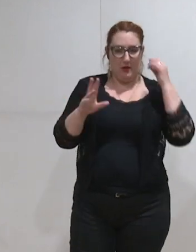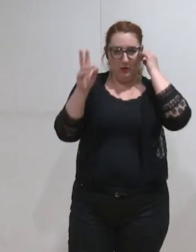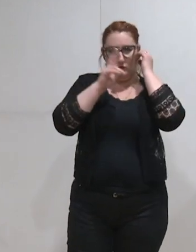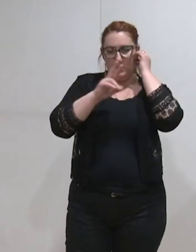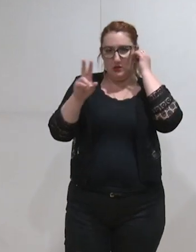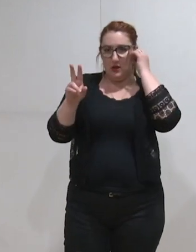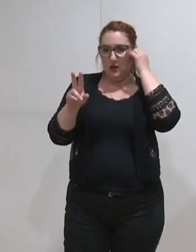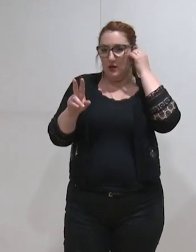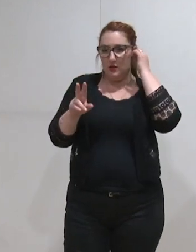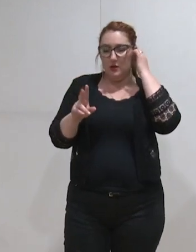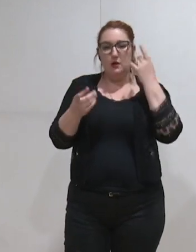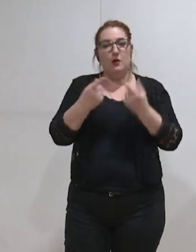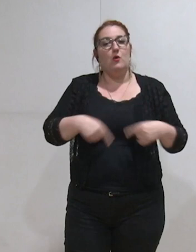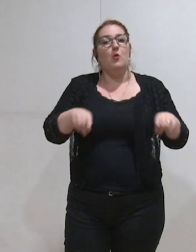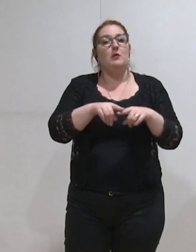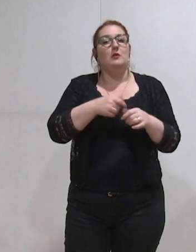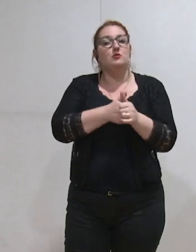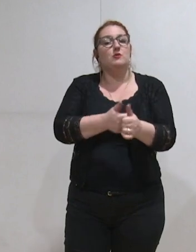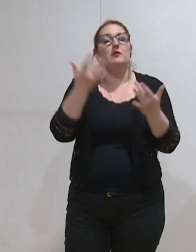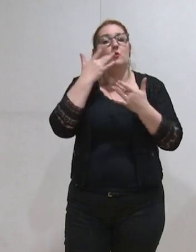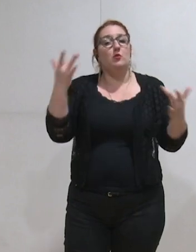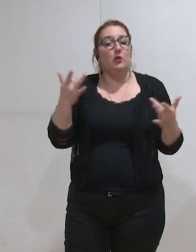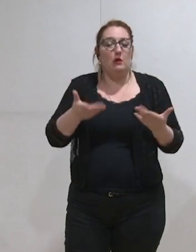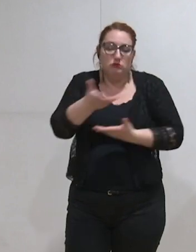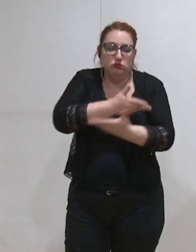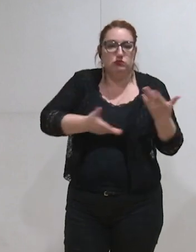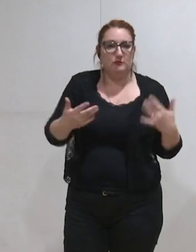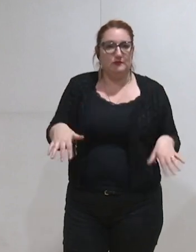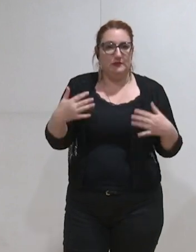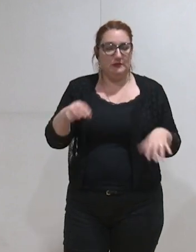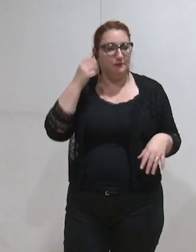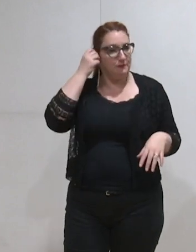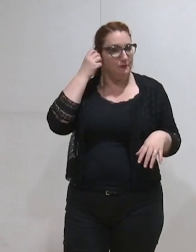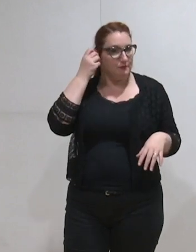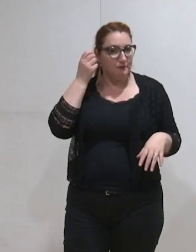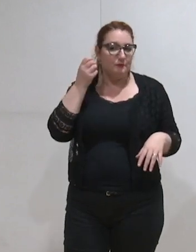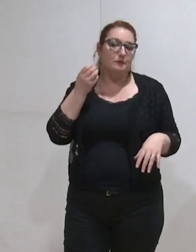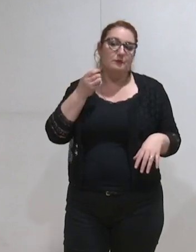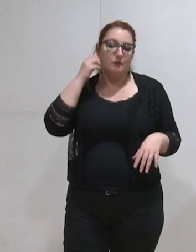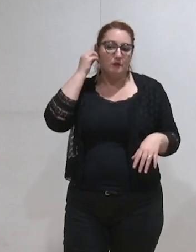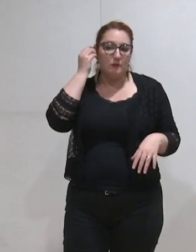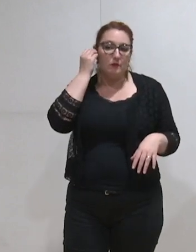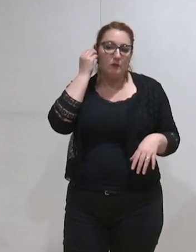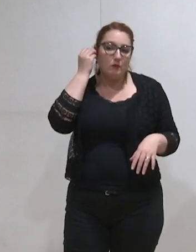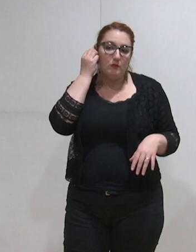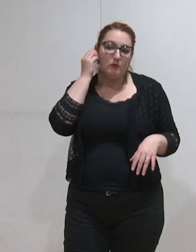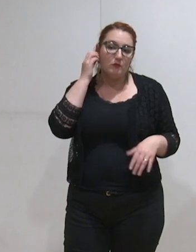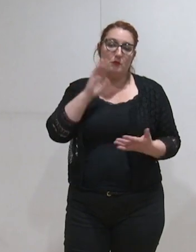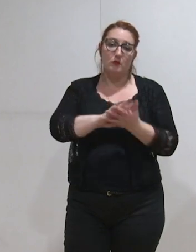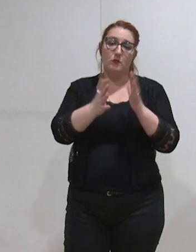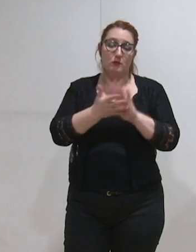qu'on a vu dans le comité de suivi culturel c'est que on pose beaucoup de questions aux